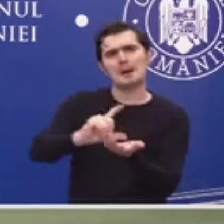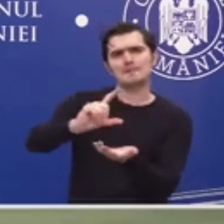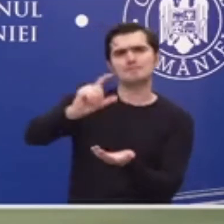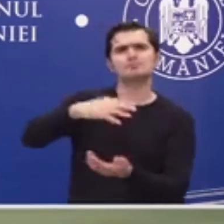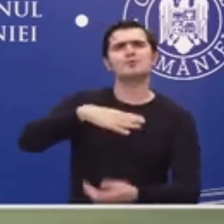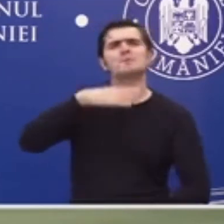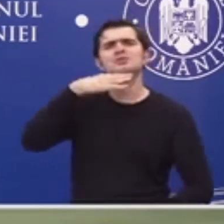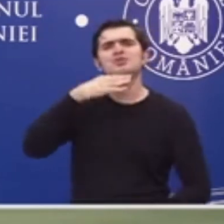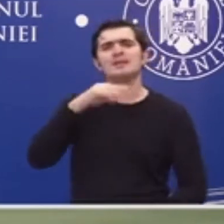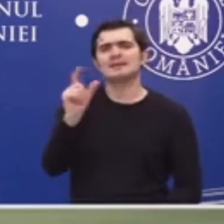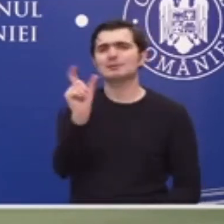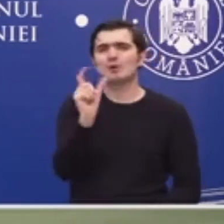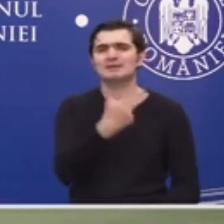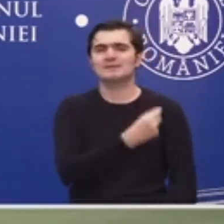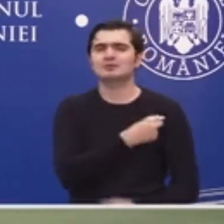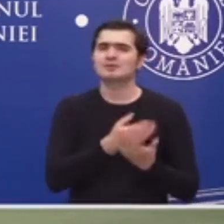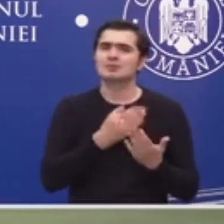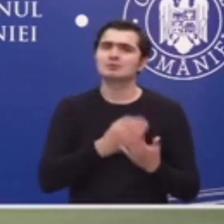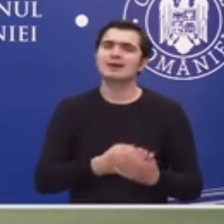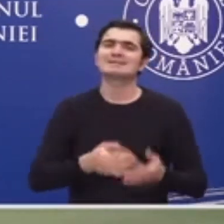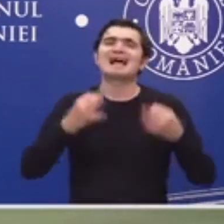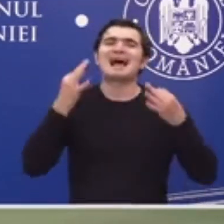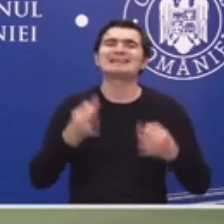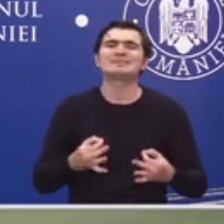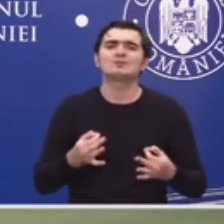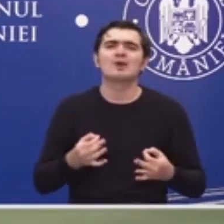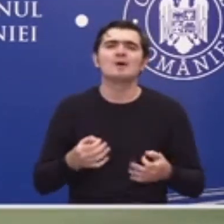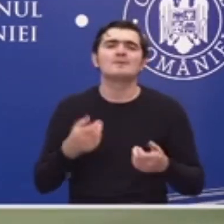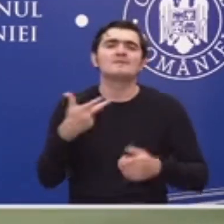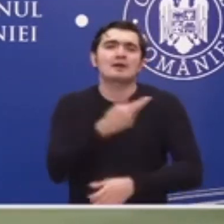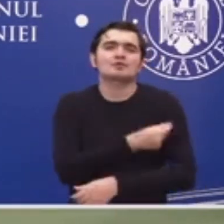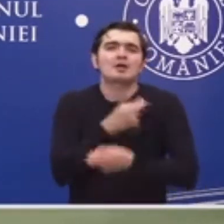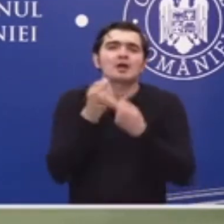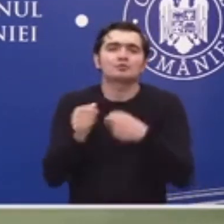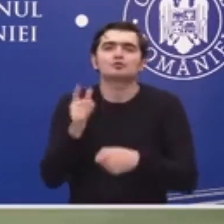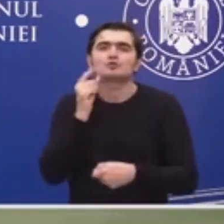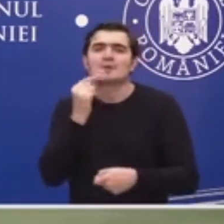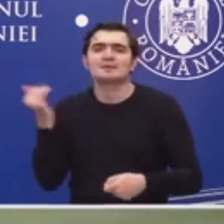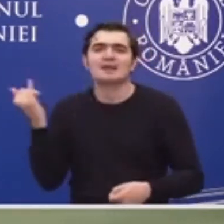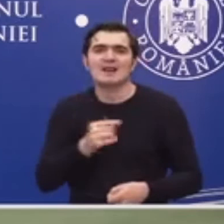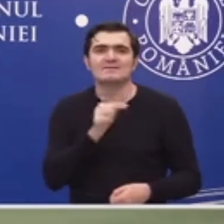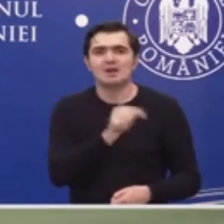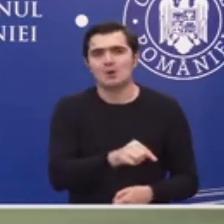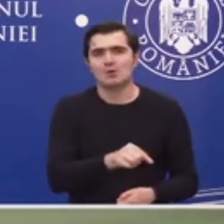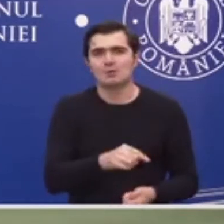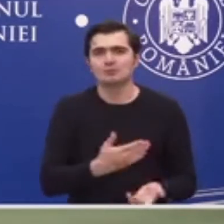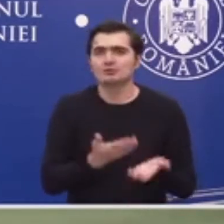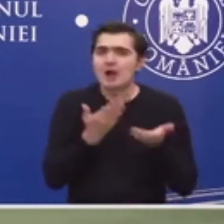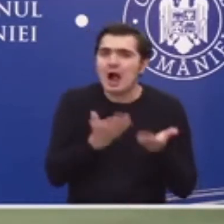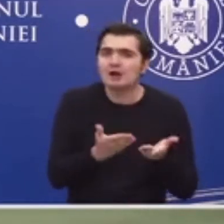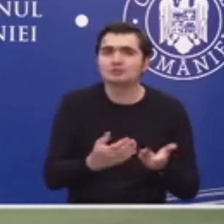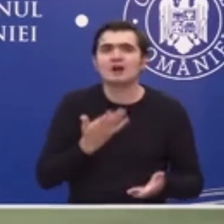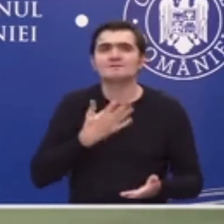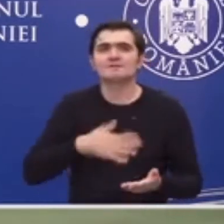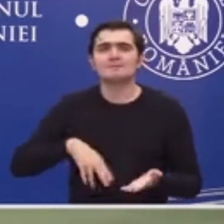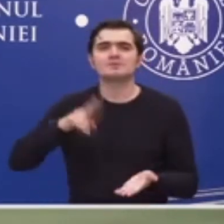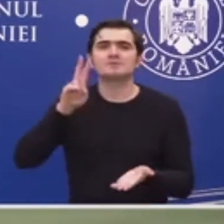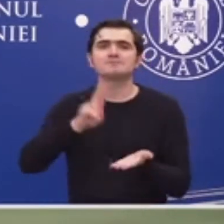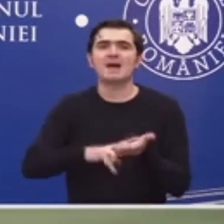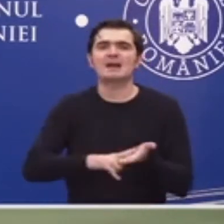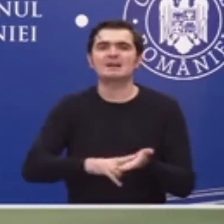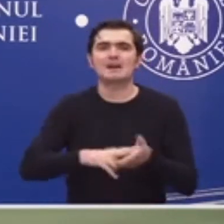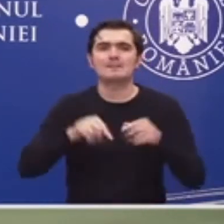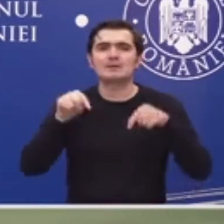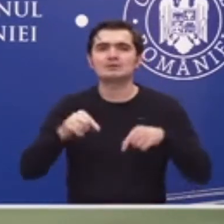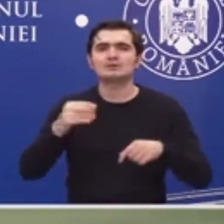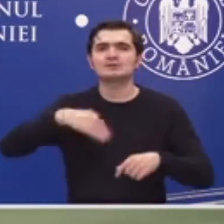să asigurăm vaccinarea tuturor celor care se adresează și, în felul acesta, vrem să marcăm această